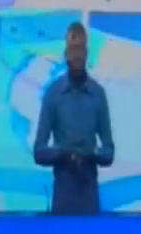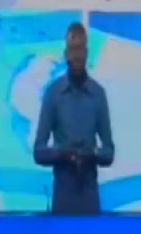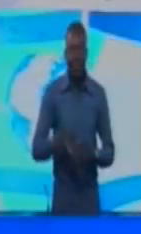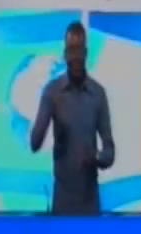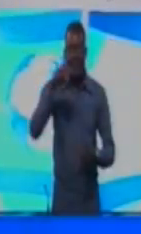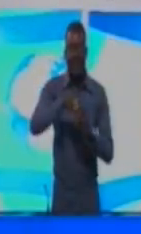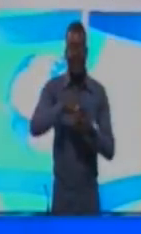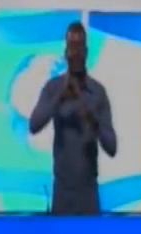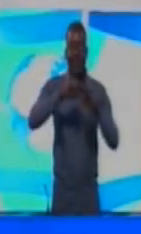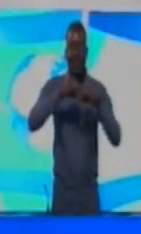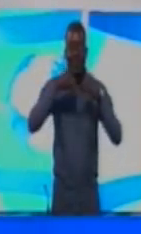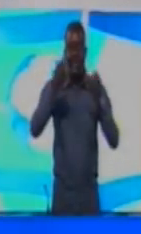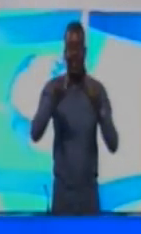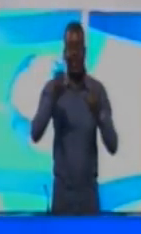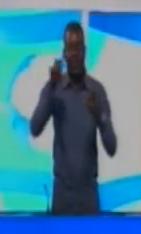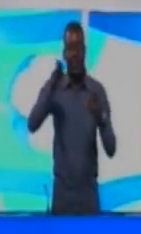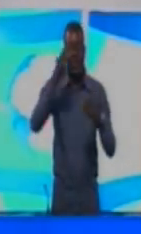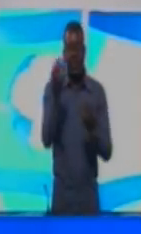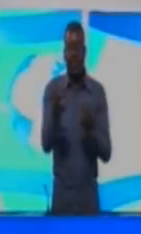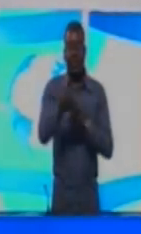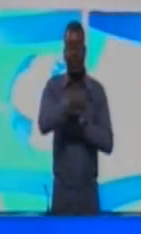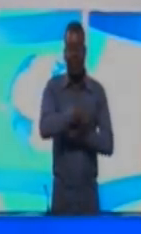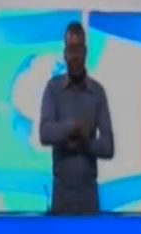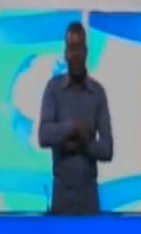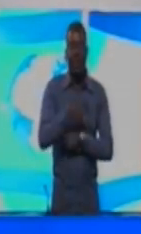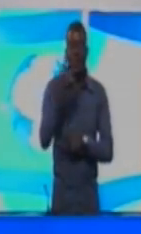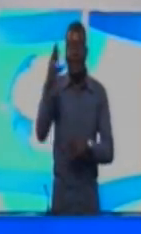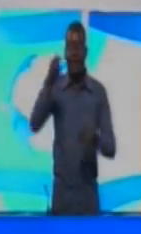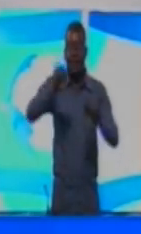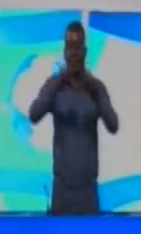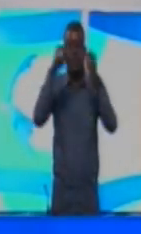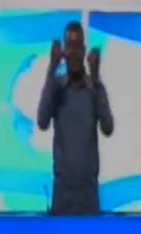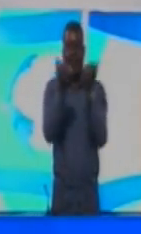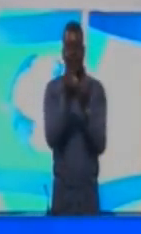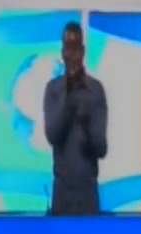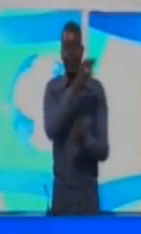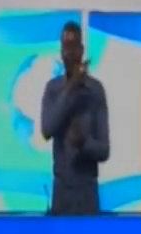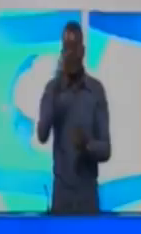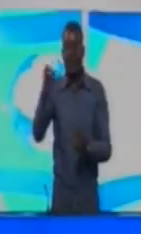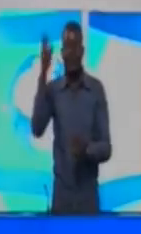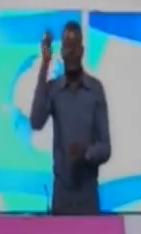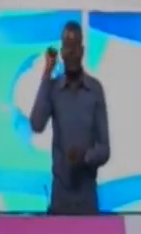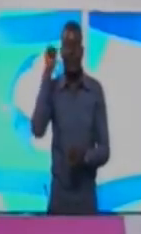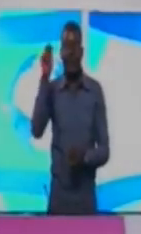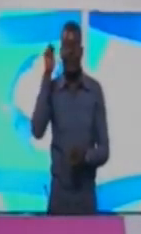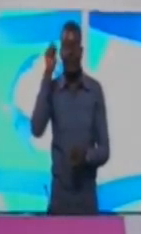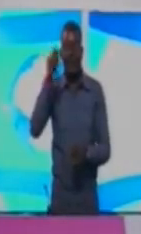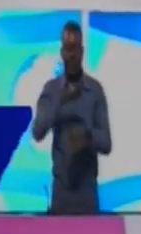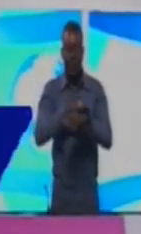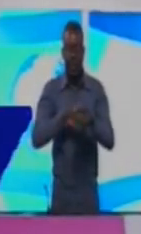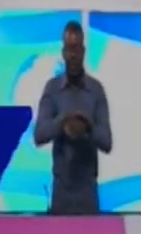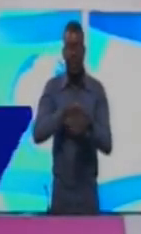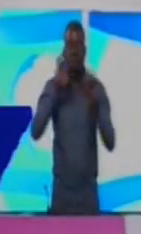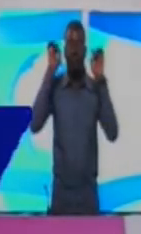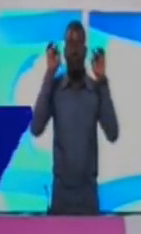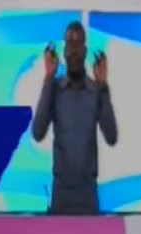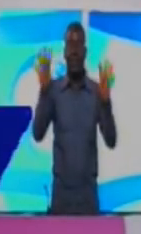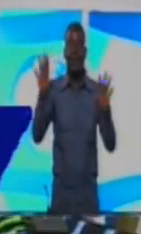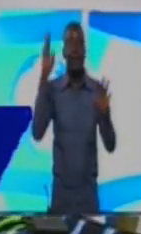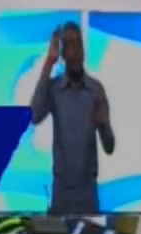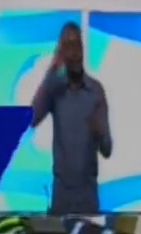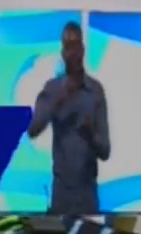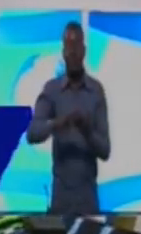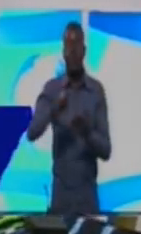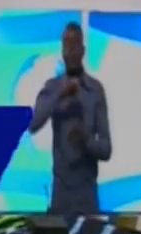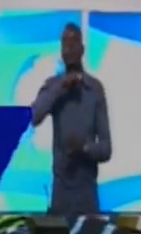Au sommaire de l'actualité de cette mi-journée, quatre associations burkinabées tirent la sonnette d'alarme sur les dangers de l'intolérance